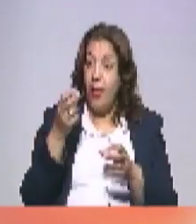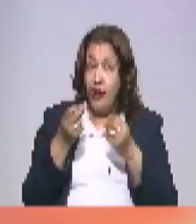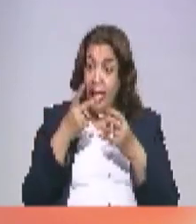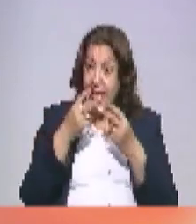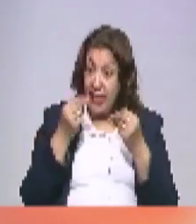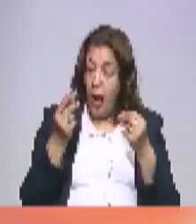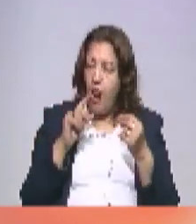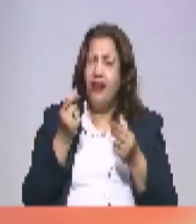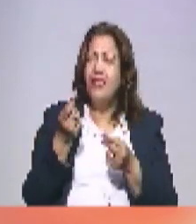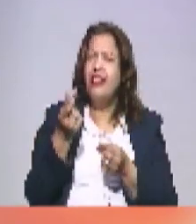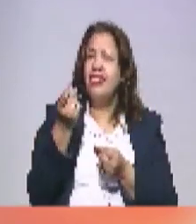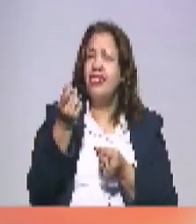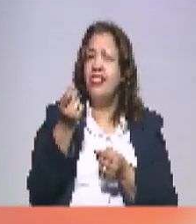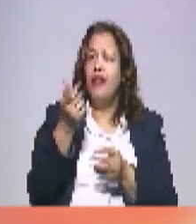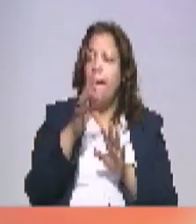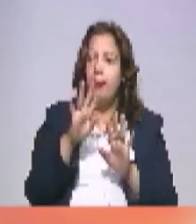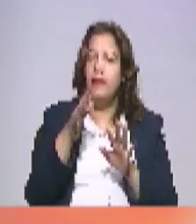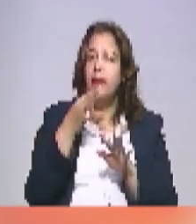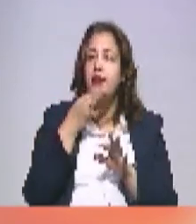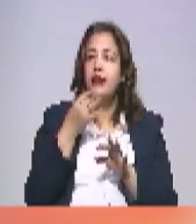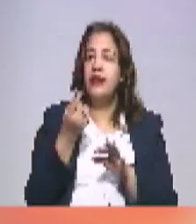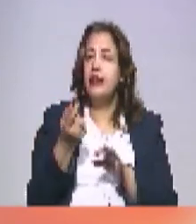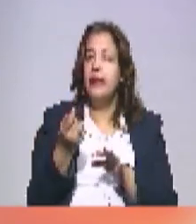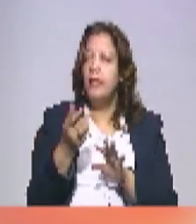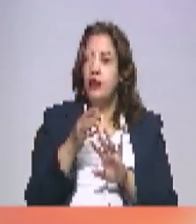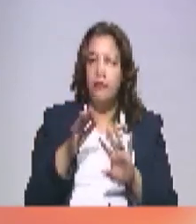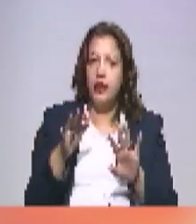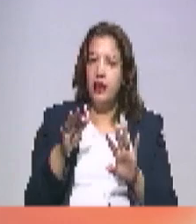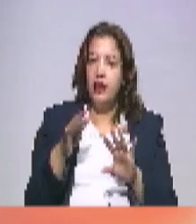عايزه يدبل يعني، يبقى بس ايه